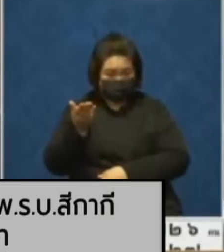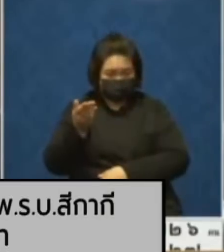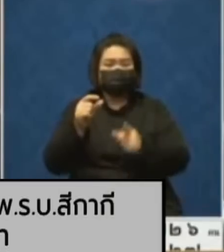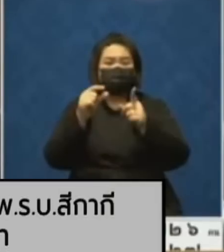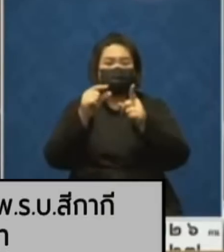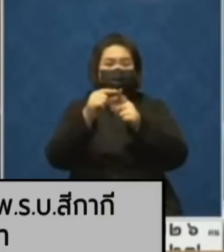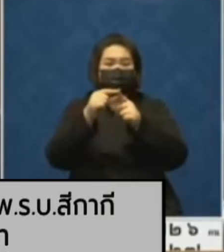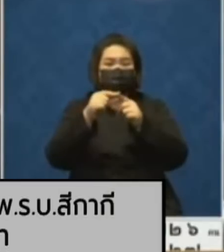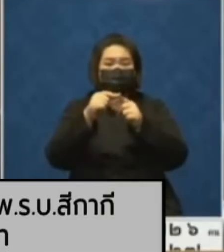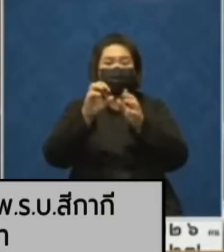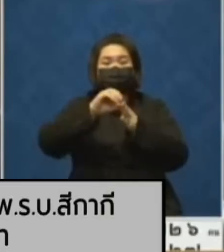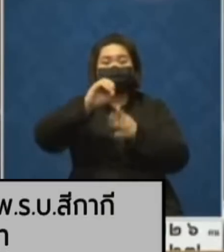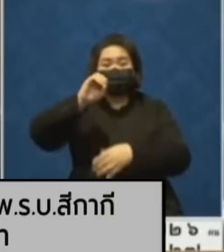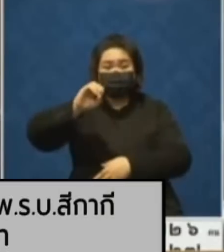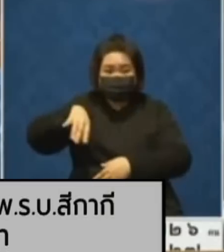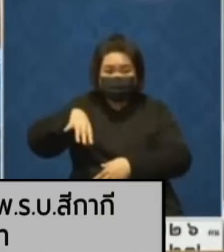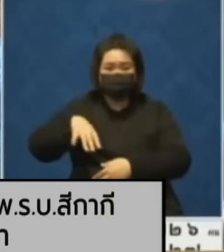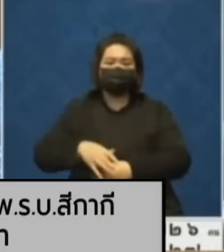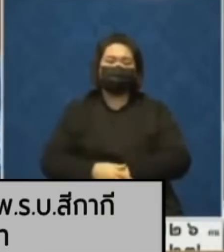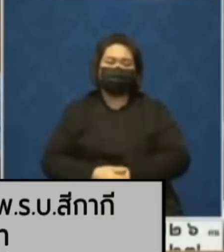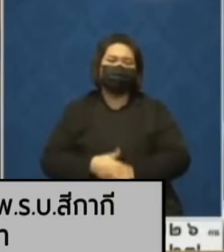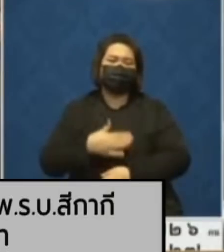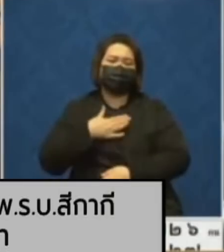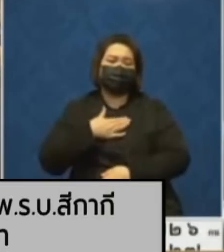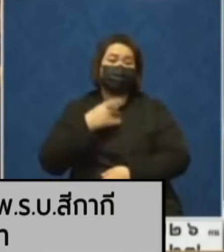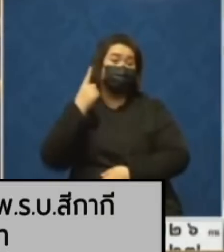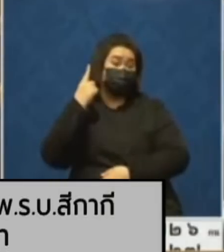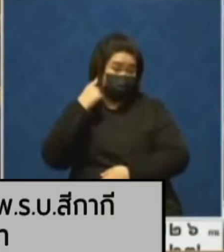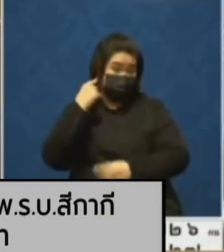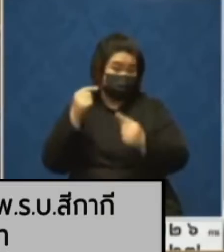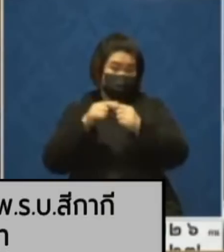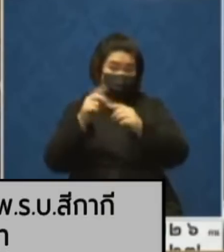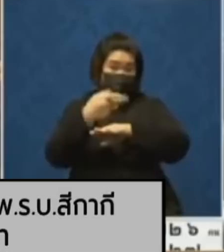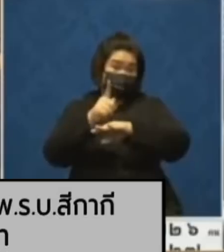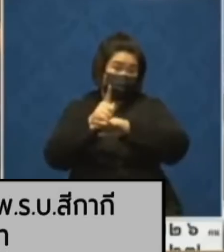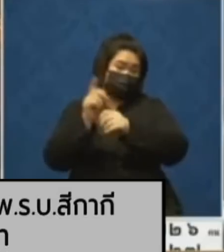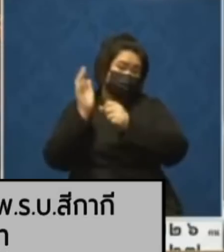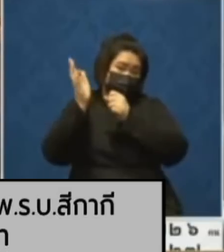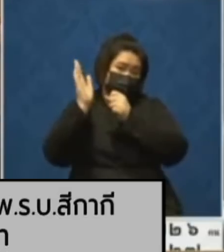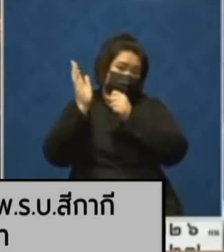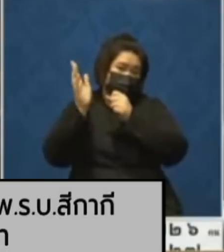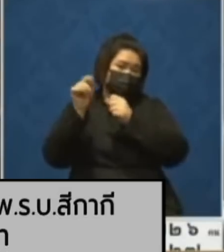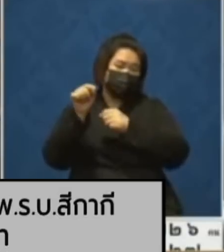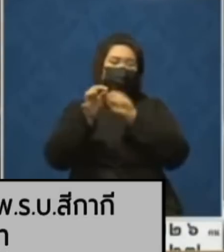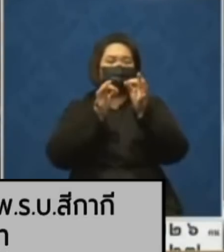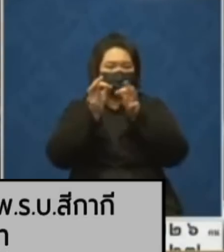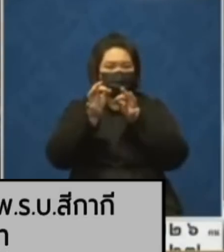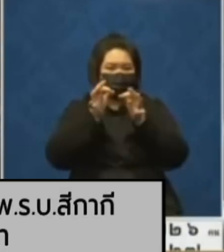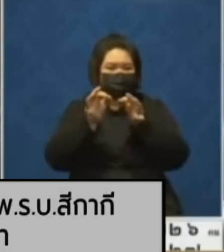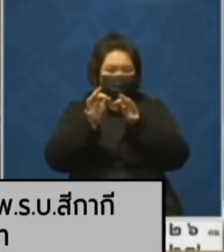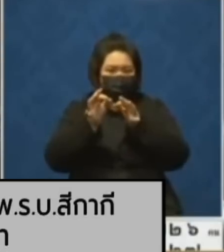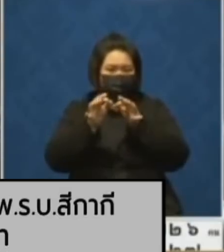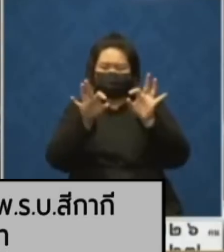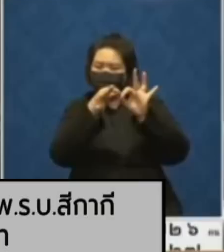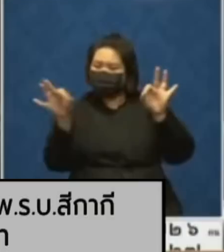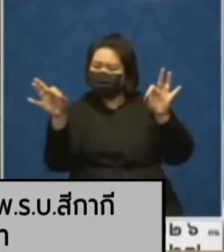การตำรวจซึ่งใส่วacasจะส้างคามเสียหายเพราะเป็เชื้อ เป็นจุดทนำไปสู่การทำลายองคกรตำลวจในร่